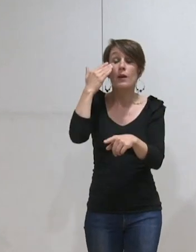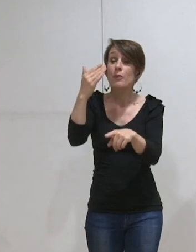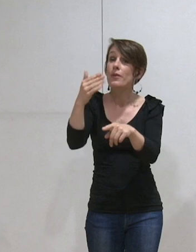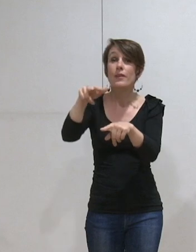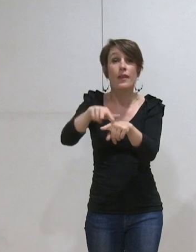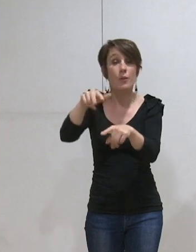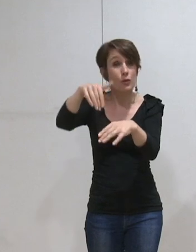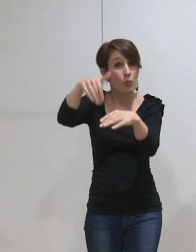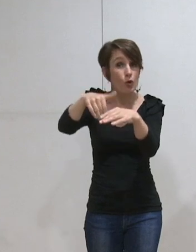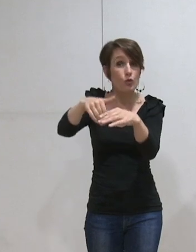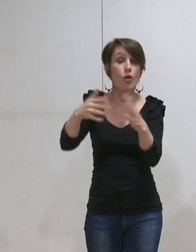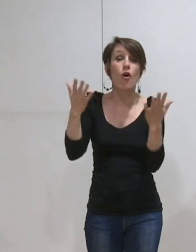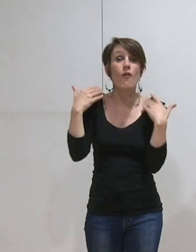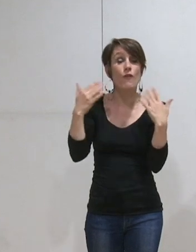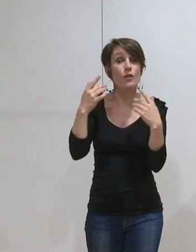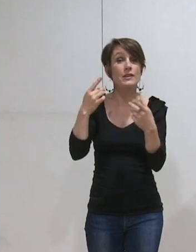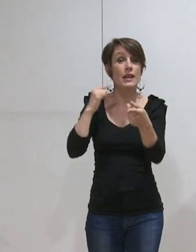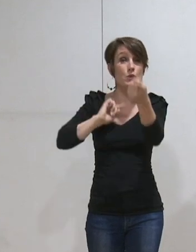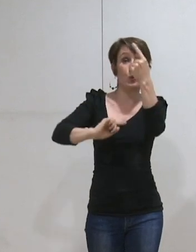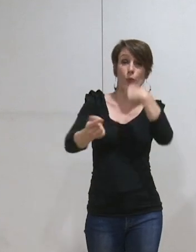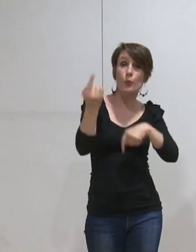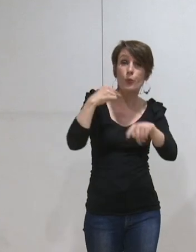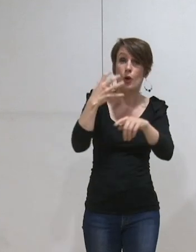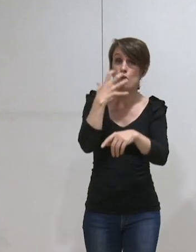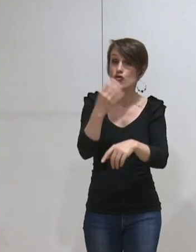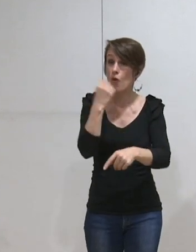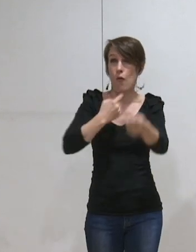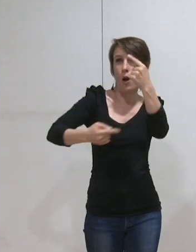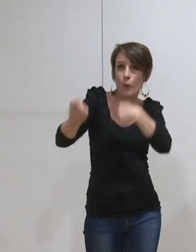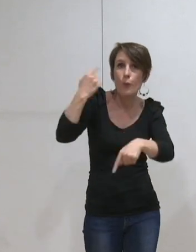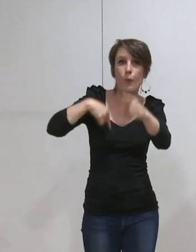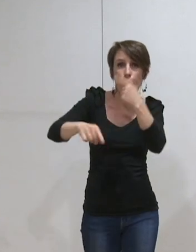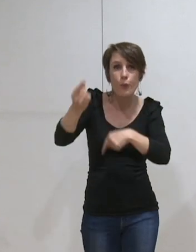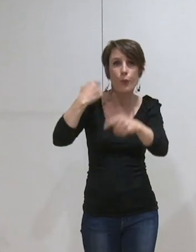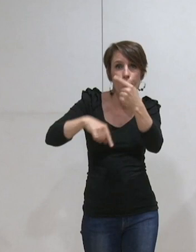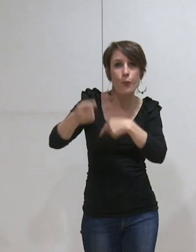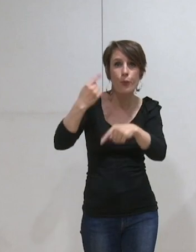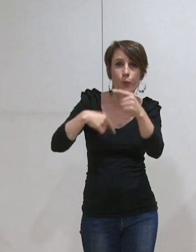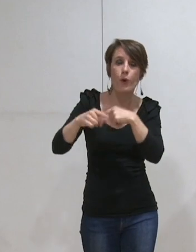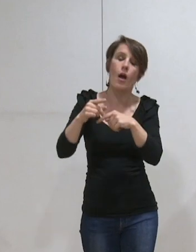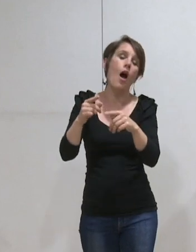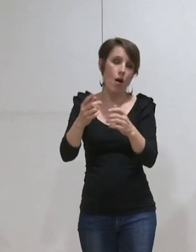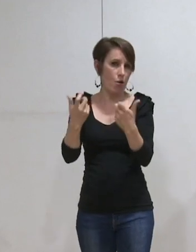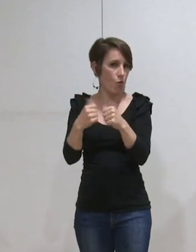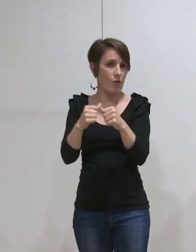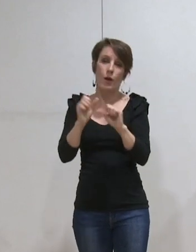ces logements disposent d'une ventilation double flux qui une ventilation qui récupère les